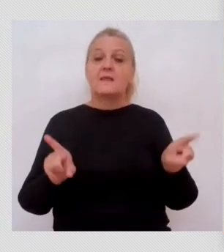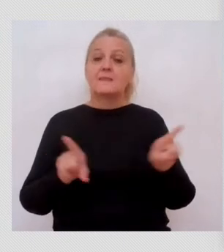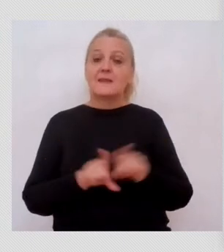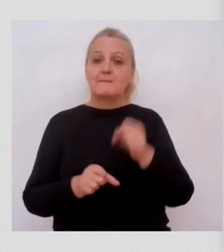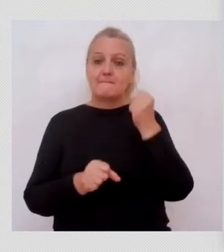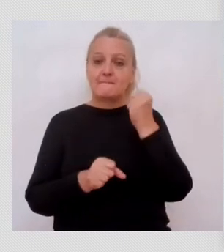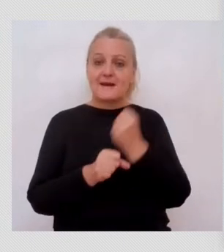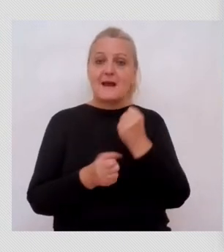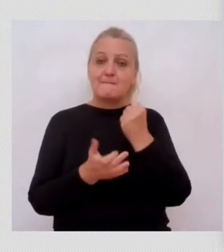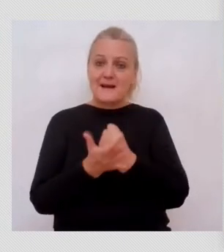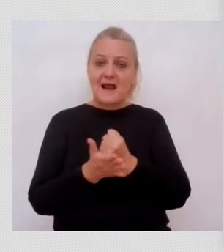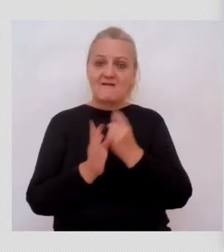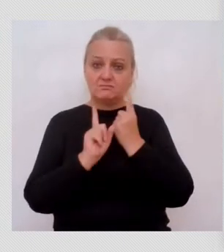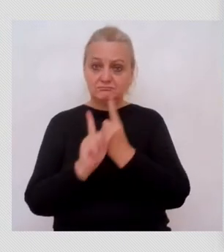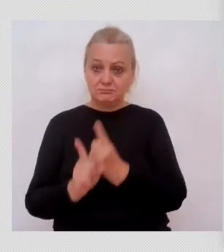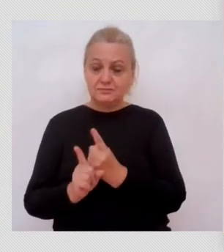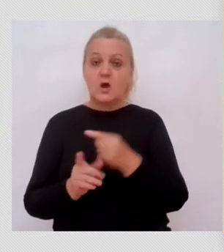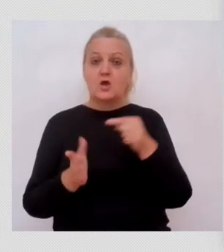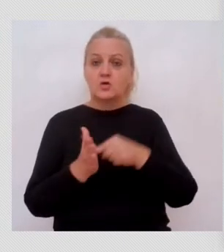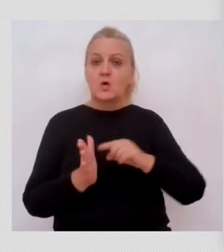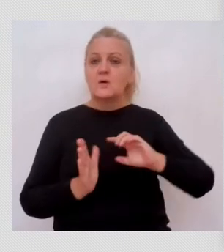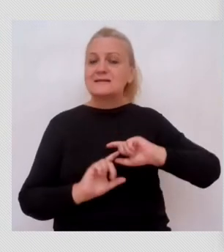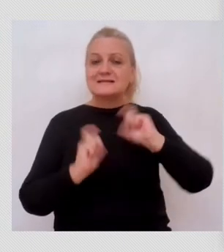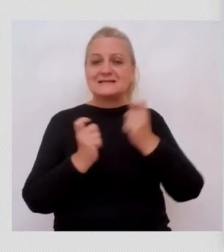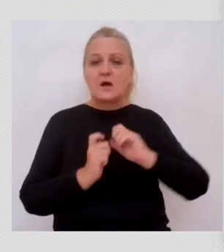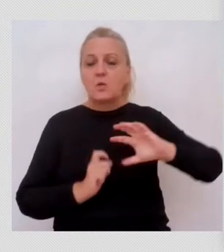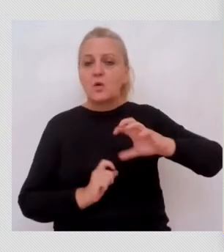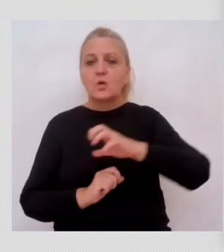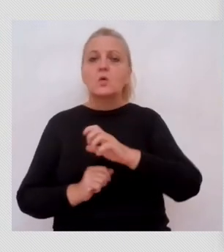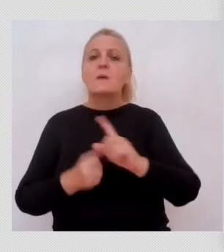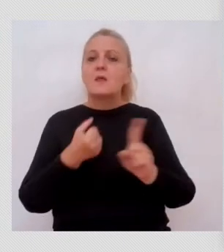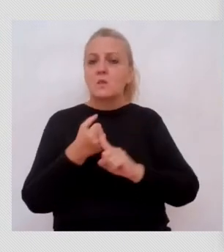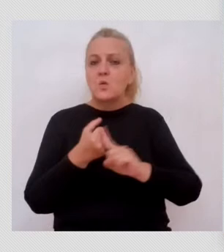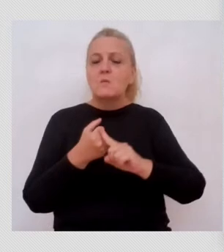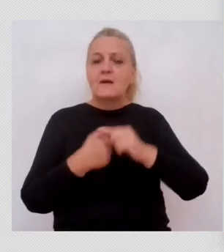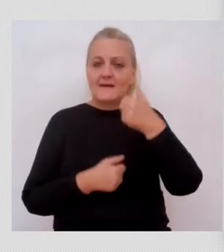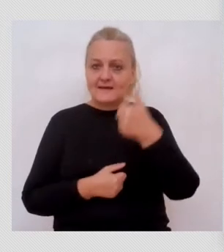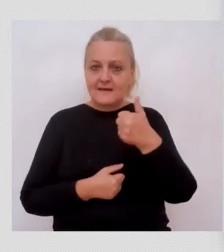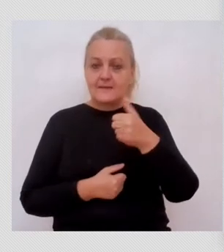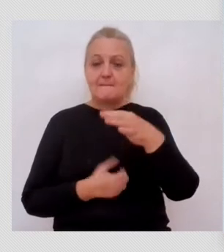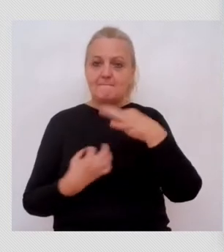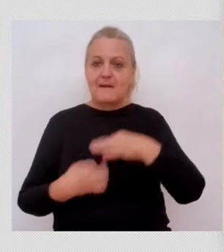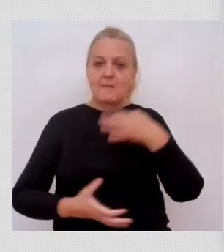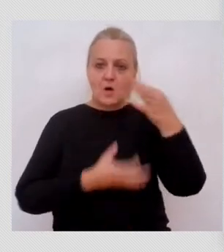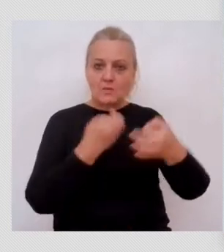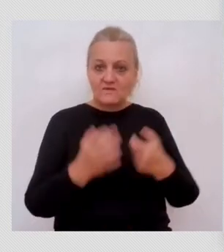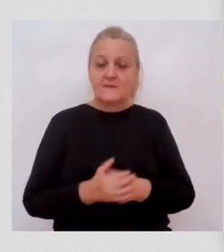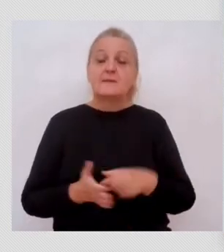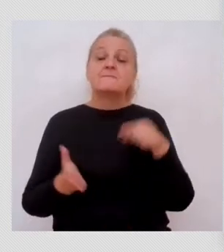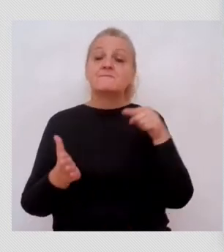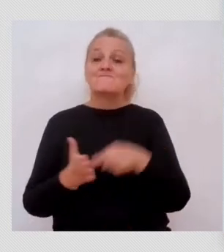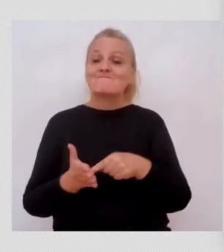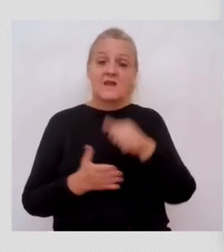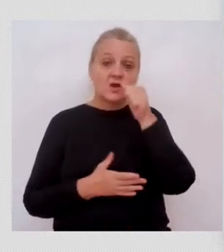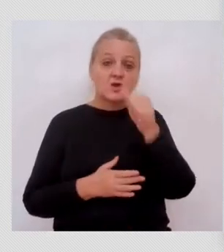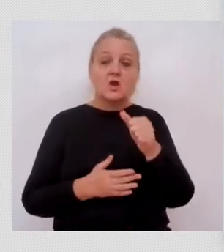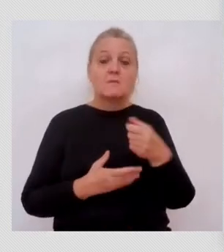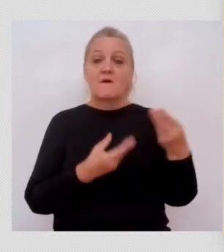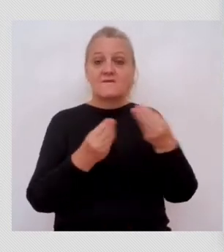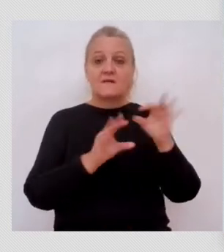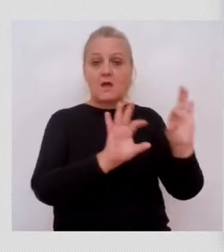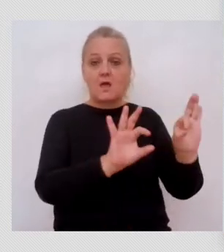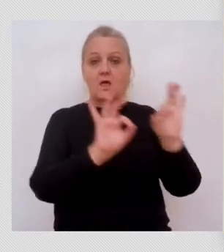praworządności, czyli ta cała grupa czynników numer jeden, które Pan omawia. Nie można wyjąć finansów i